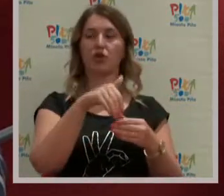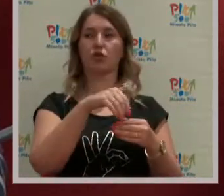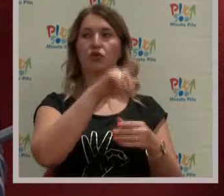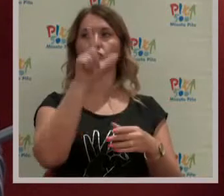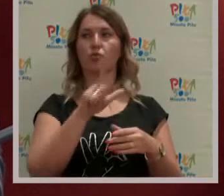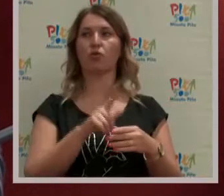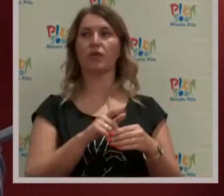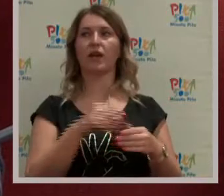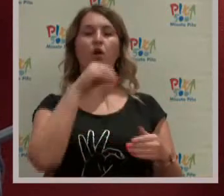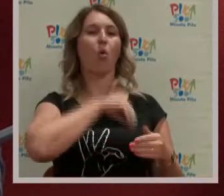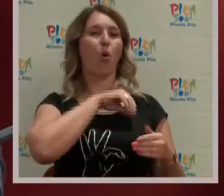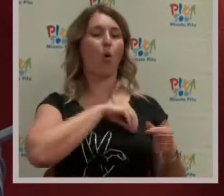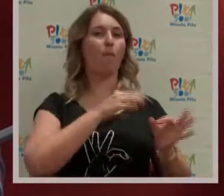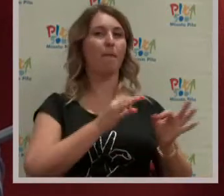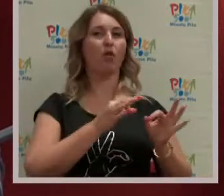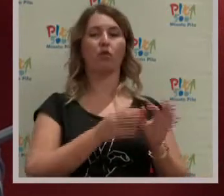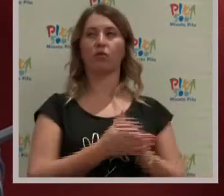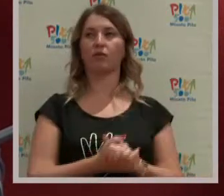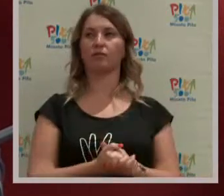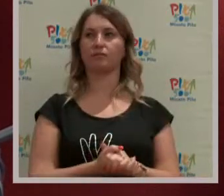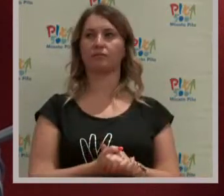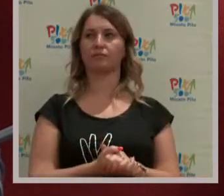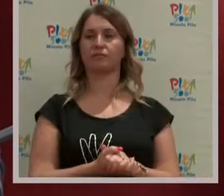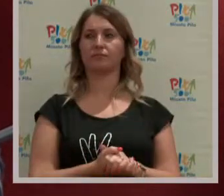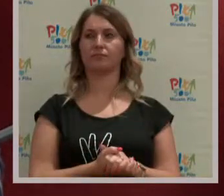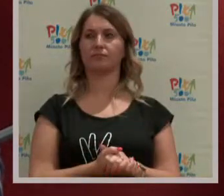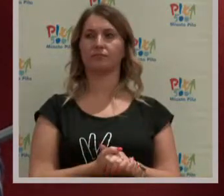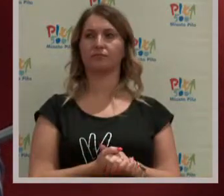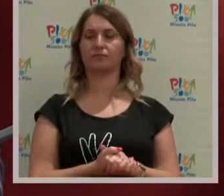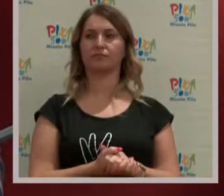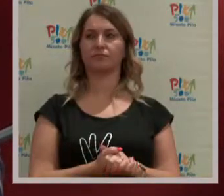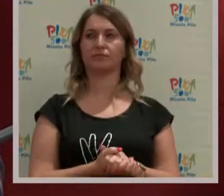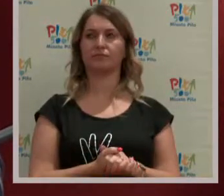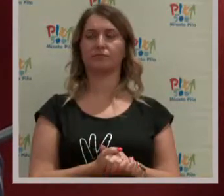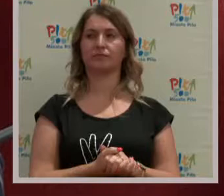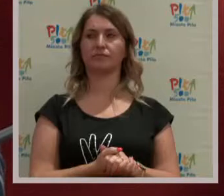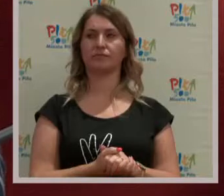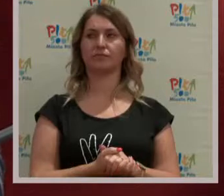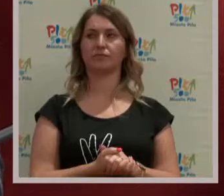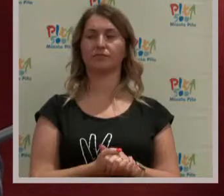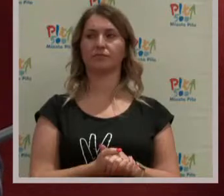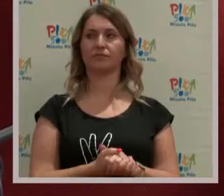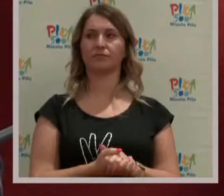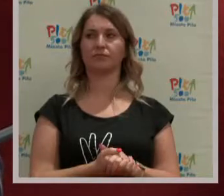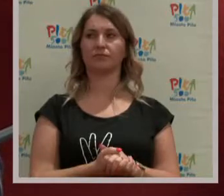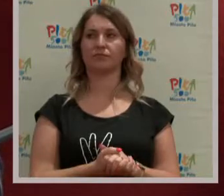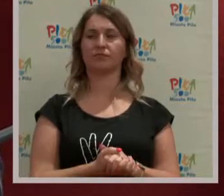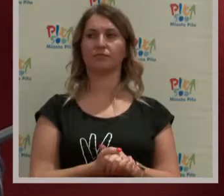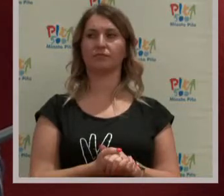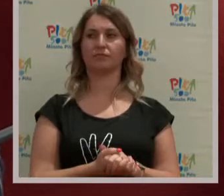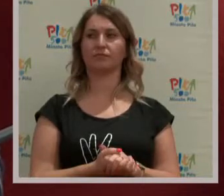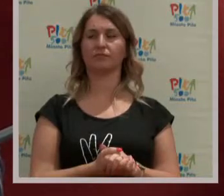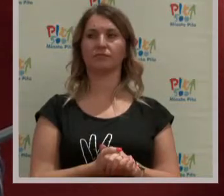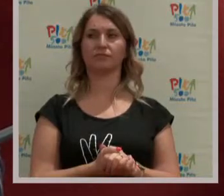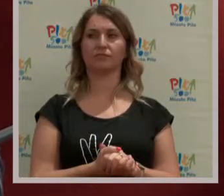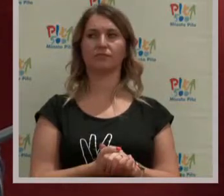zł w ramach dochodów majątkowych w ramach montażu finansowego na podstawie do sfinansowania zadań inwestycyjnych